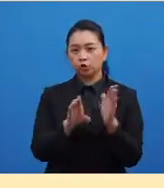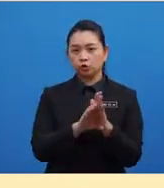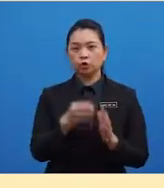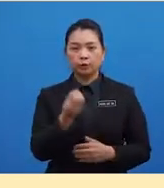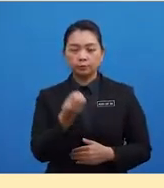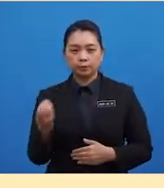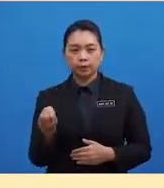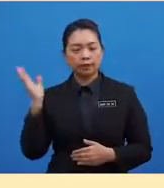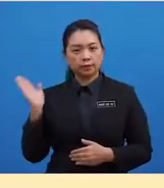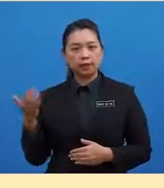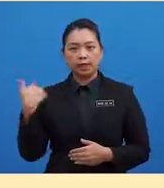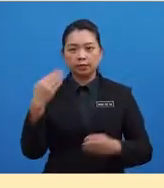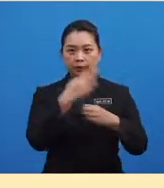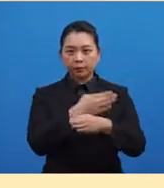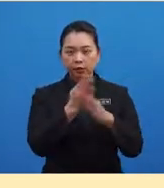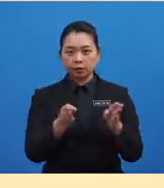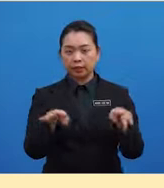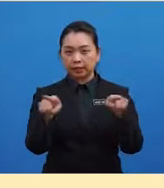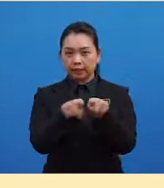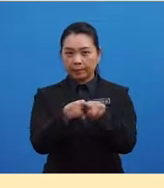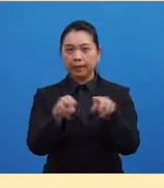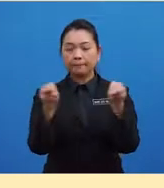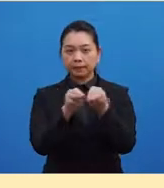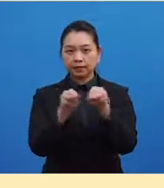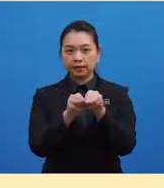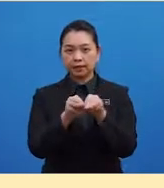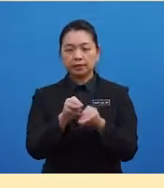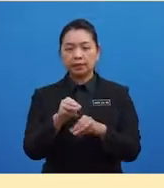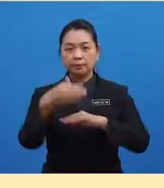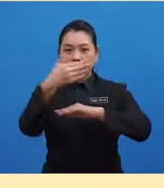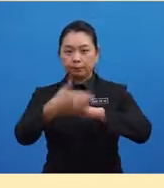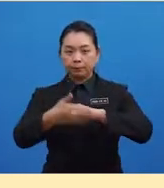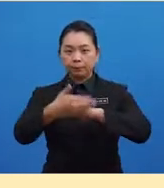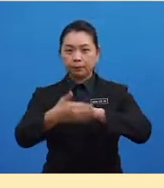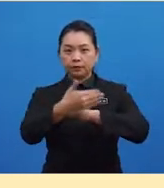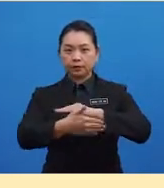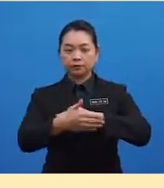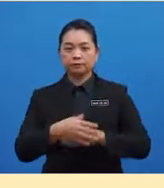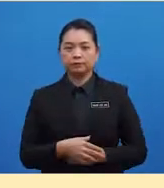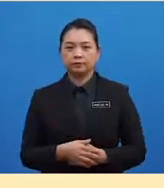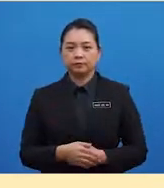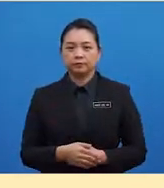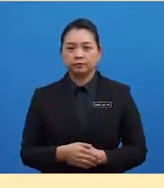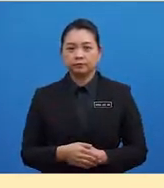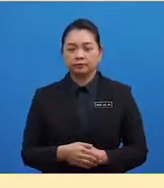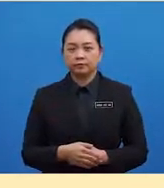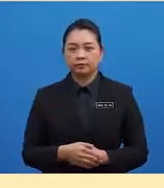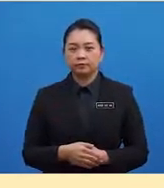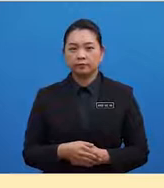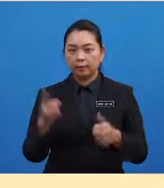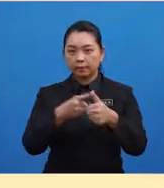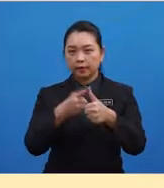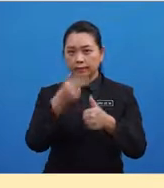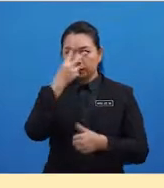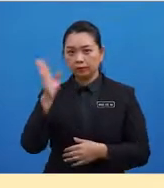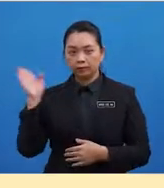ini mempunyai bentuk yang sama seperti poligon segitiga. Yang pertama ialah papan tanda beri laluan di